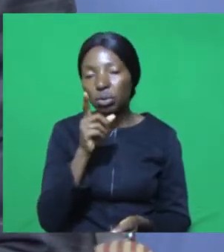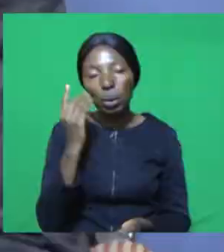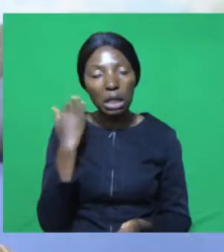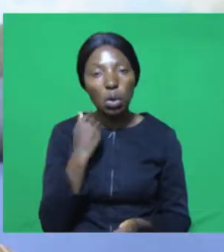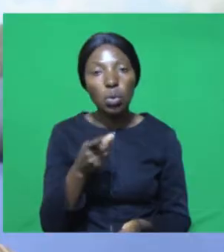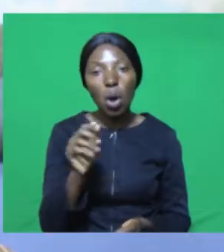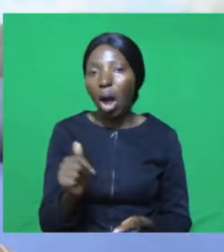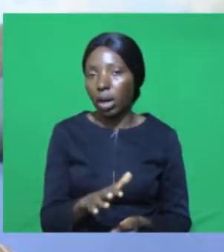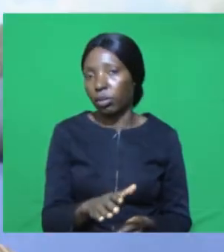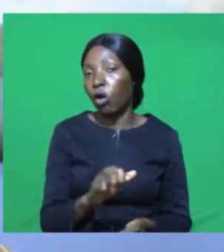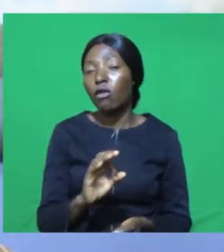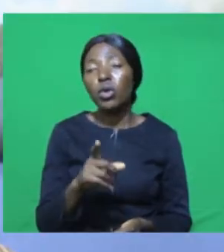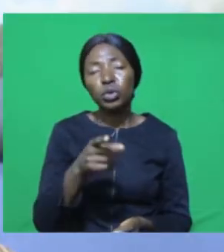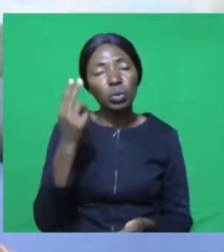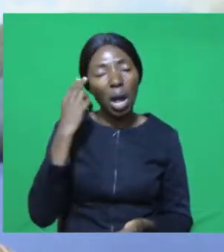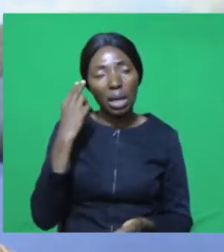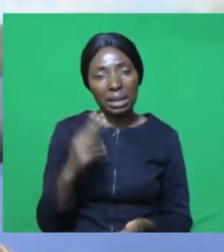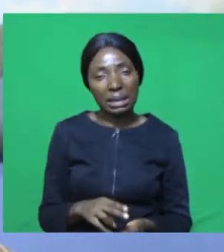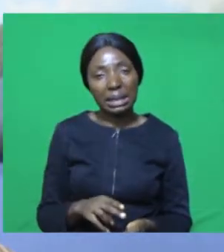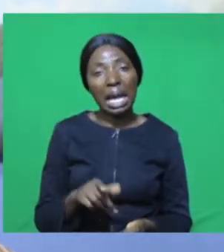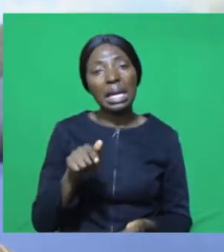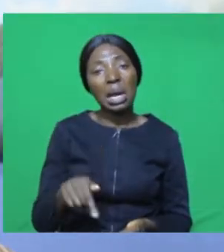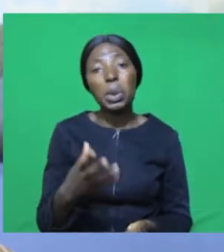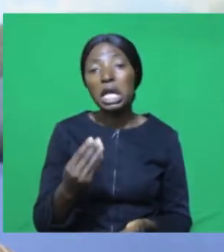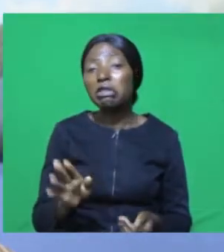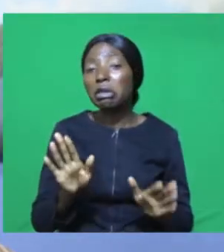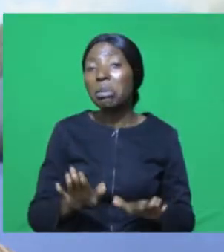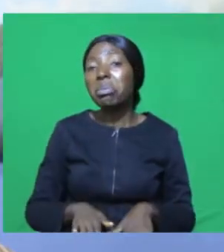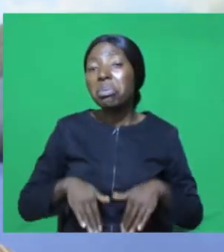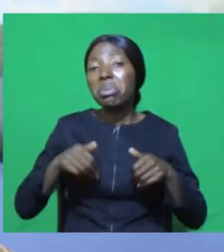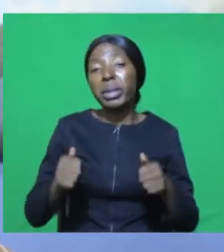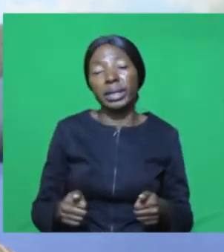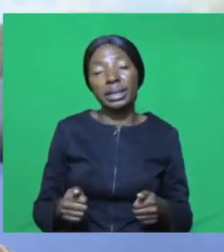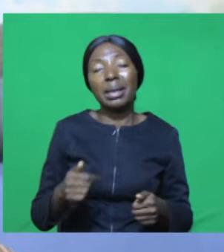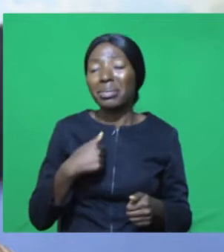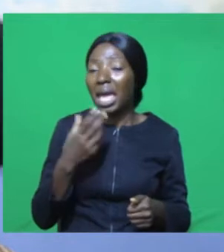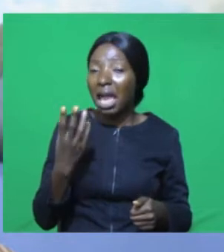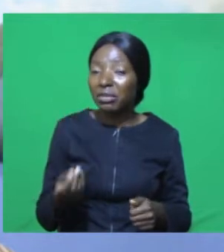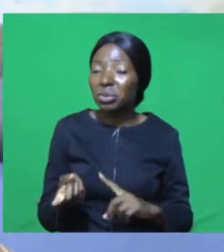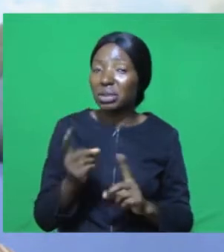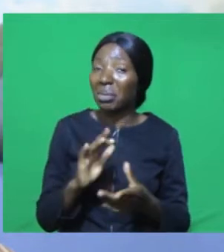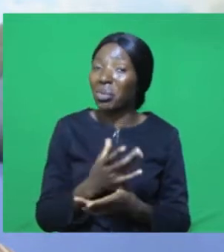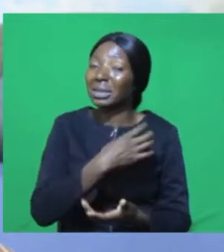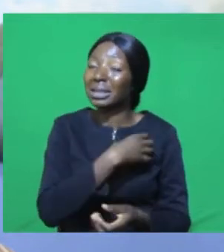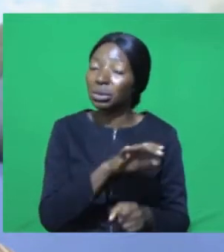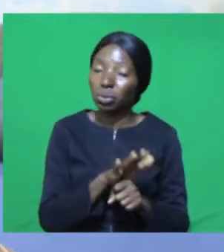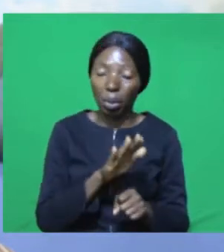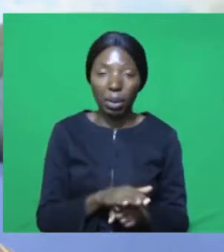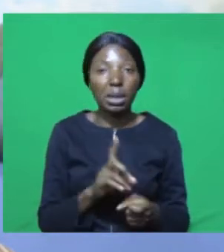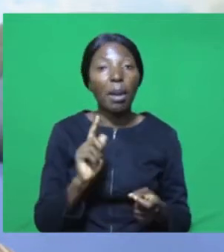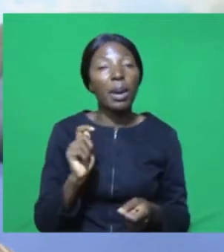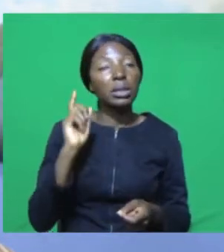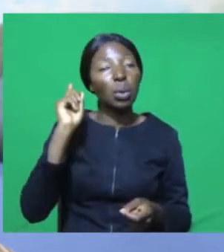Ura ya. Tanzu isi kute. Aitika nyasha panaka. Tidani fanara kunge ndafa, asimwari waita hao.